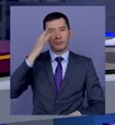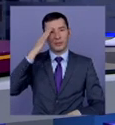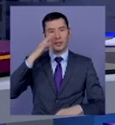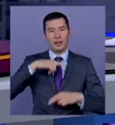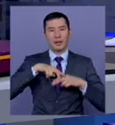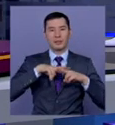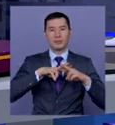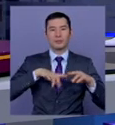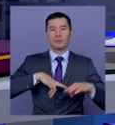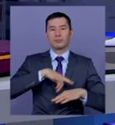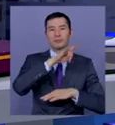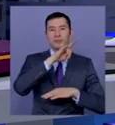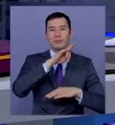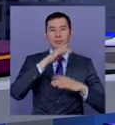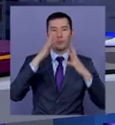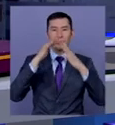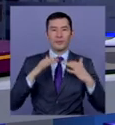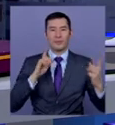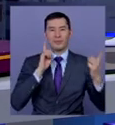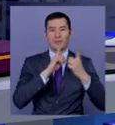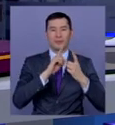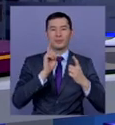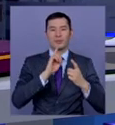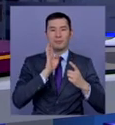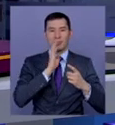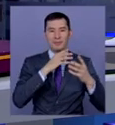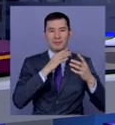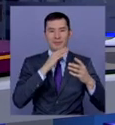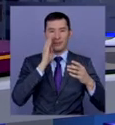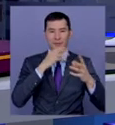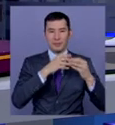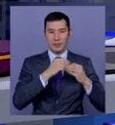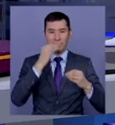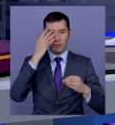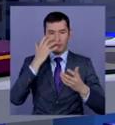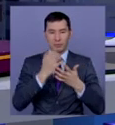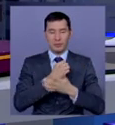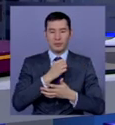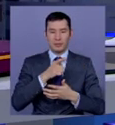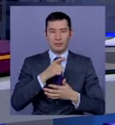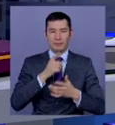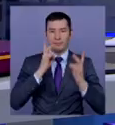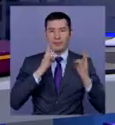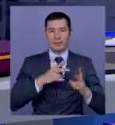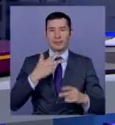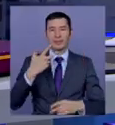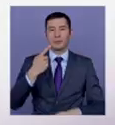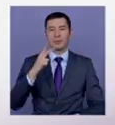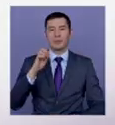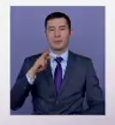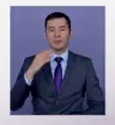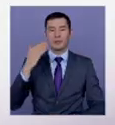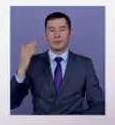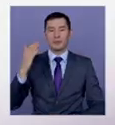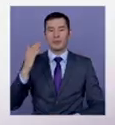бірге қарсалу үшін отырған. Танымал журналист Информ бюро ақпараттық агенттігінің шығарушы редактор болып еңбек еткен Дана